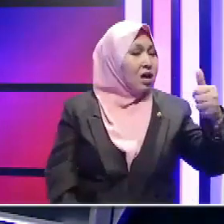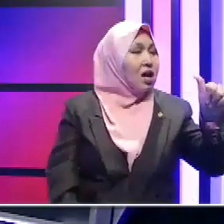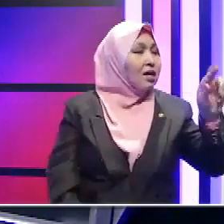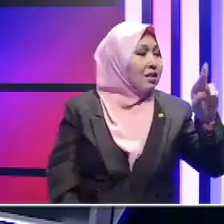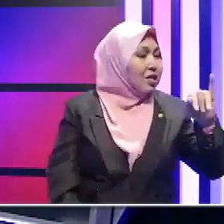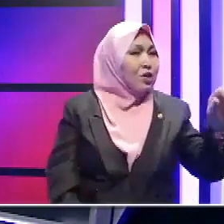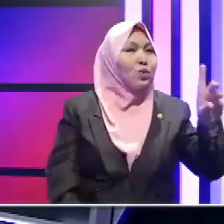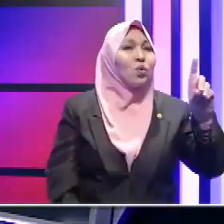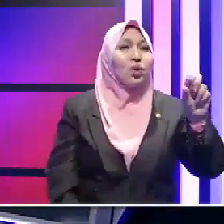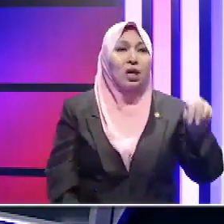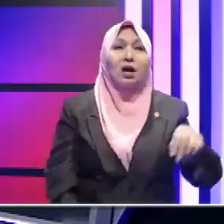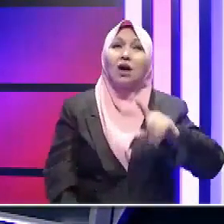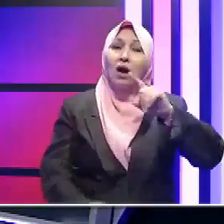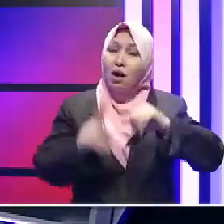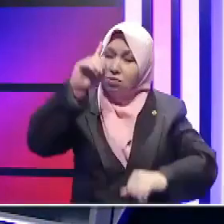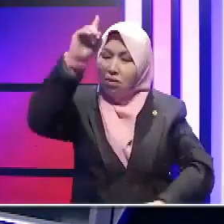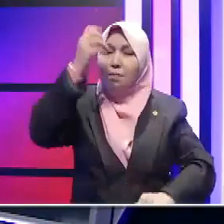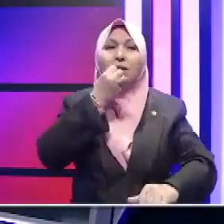lanjut